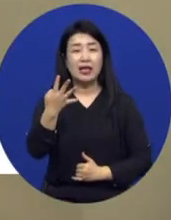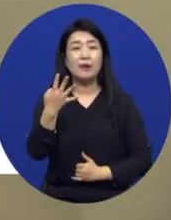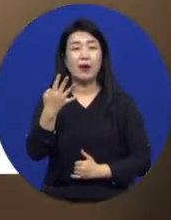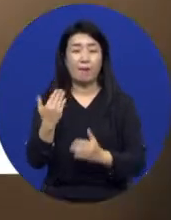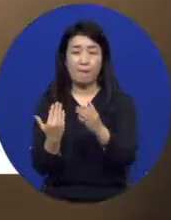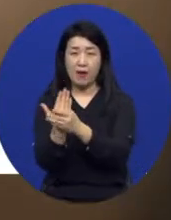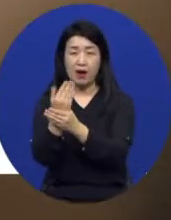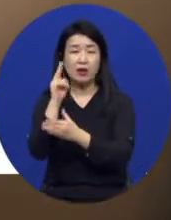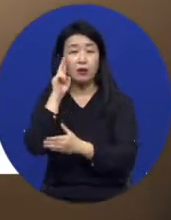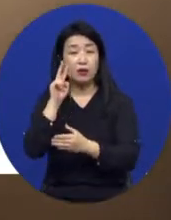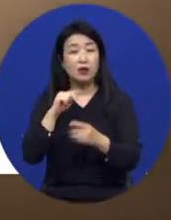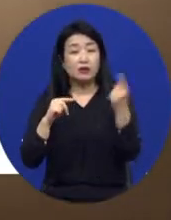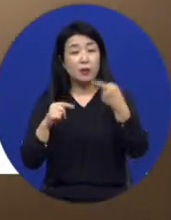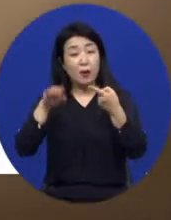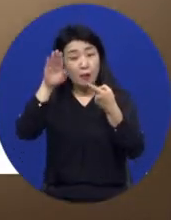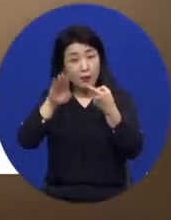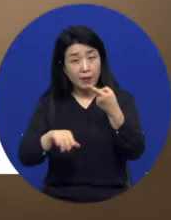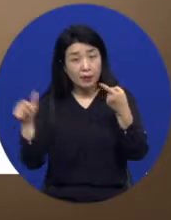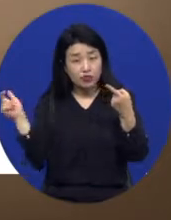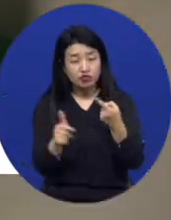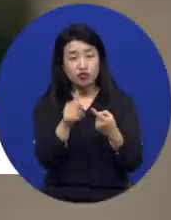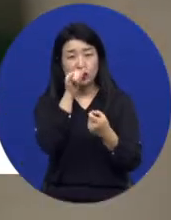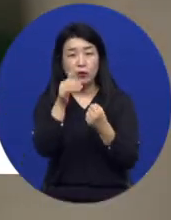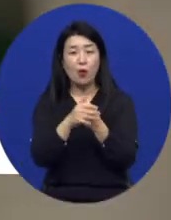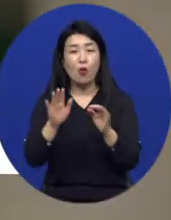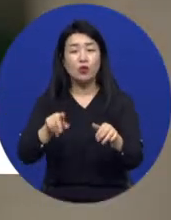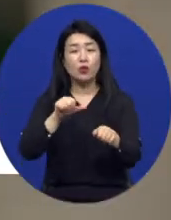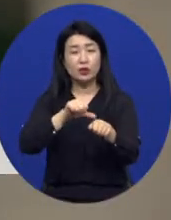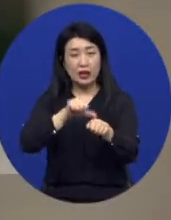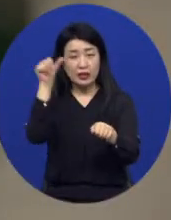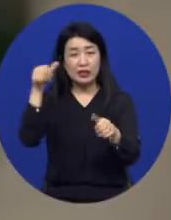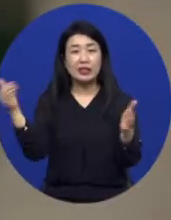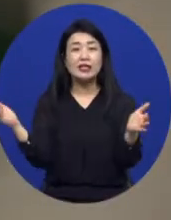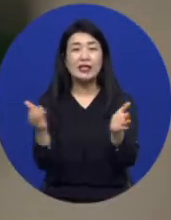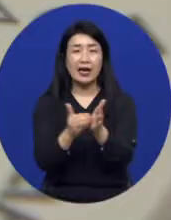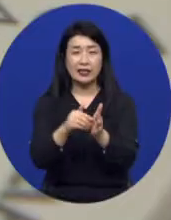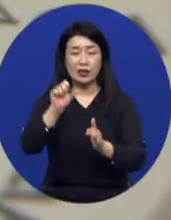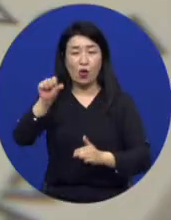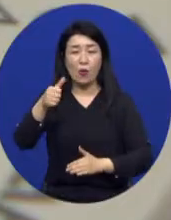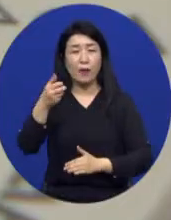발생하며 이틀째 1,000명 이하로 줄었고, 오늘도 오후 5시까지